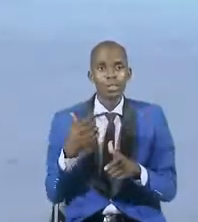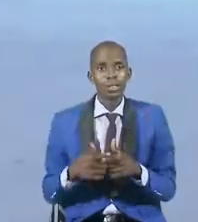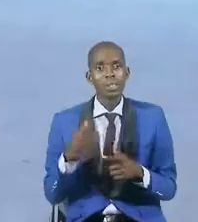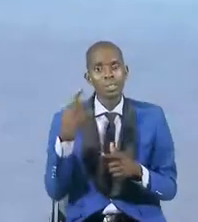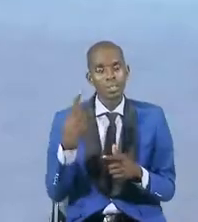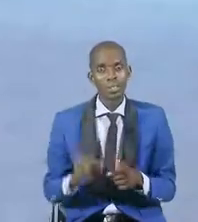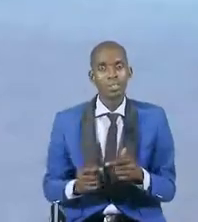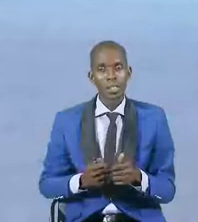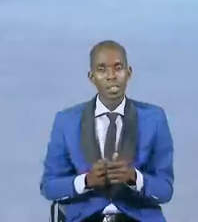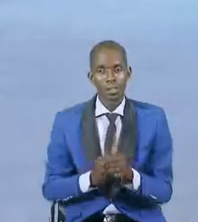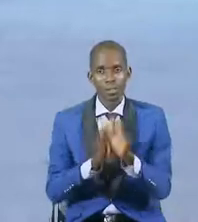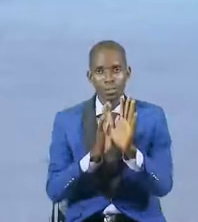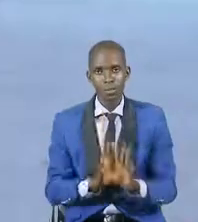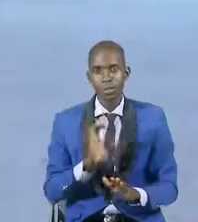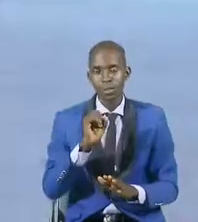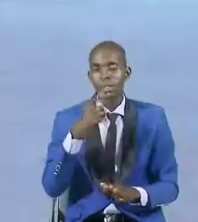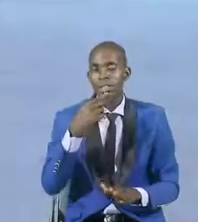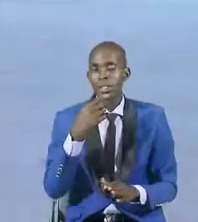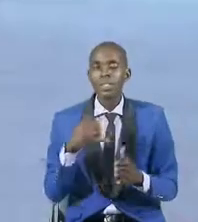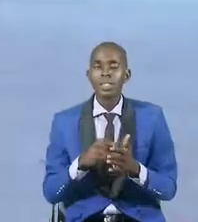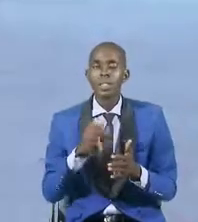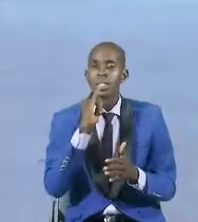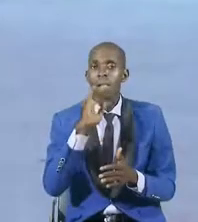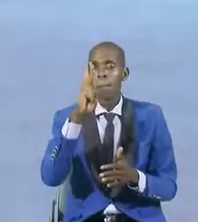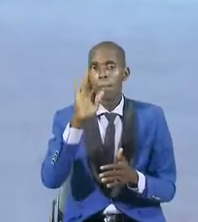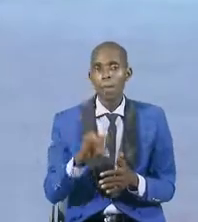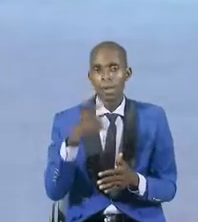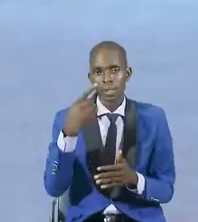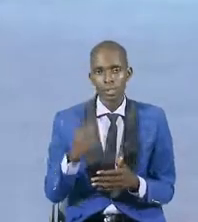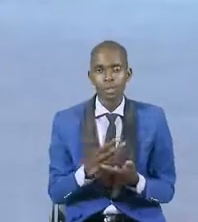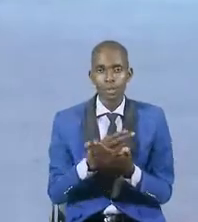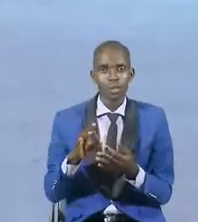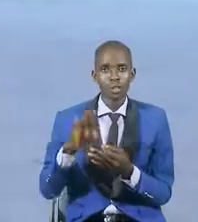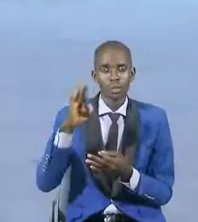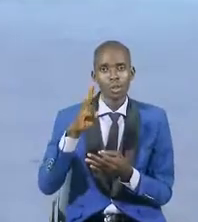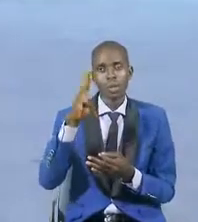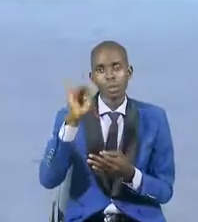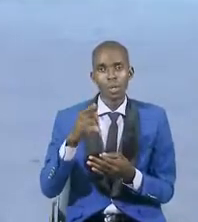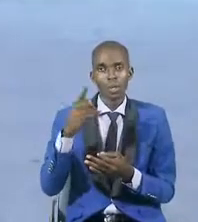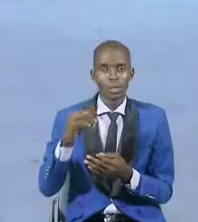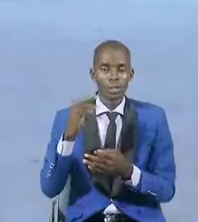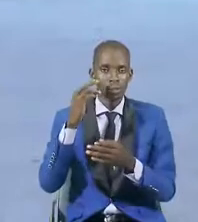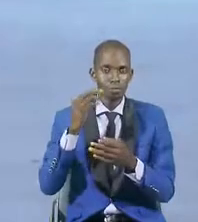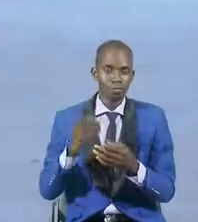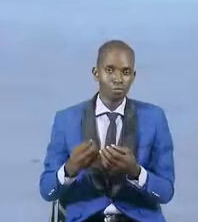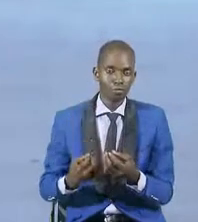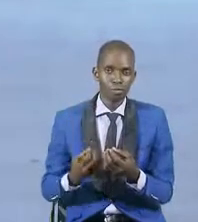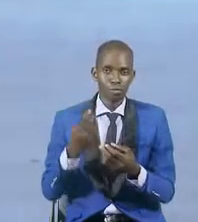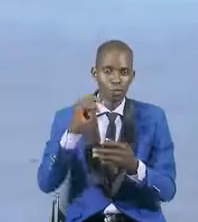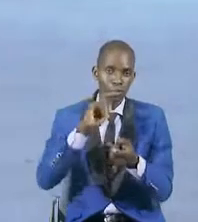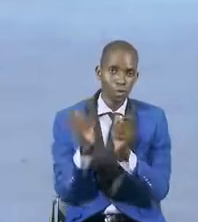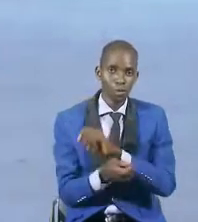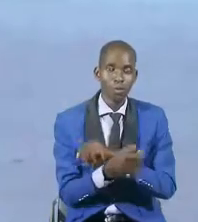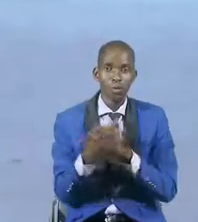Et l'apôtre dit, et si ce n'est pas le Saint-Esprit, c'est pas l'inspiration, pas la